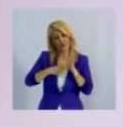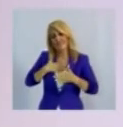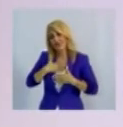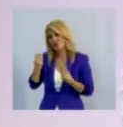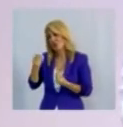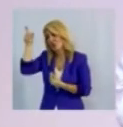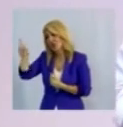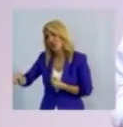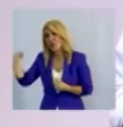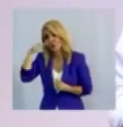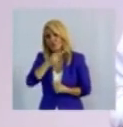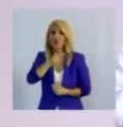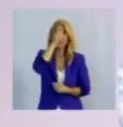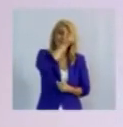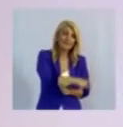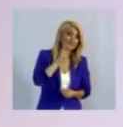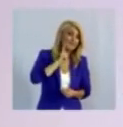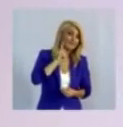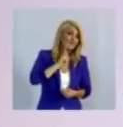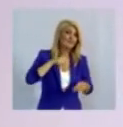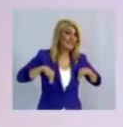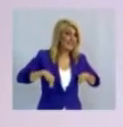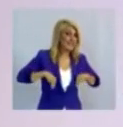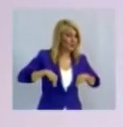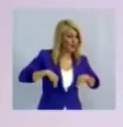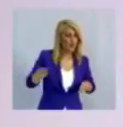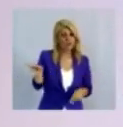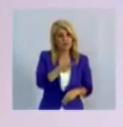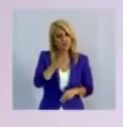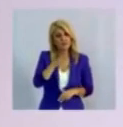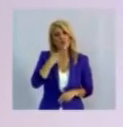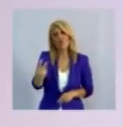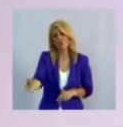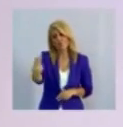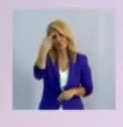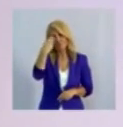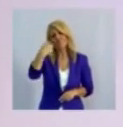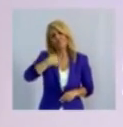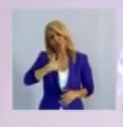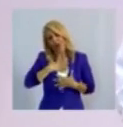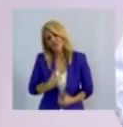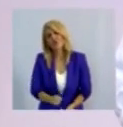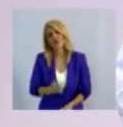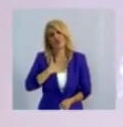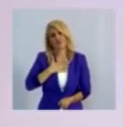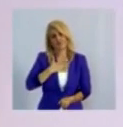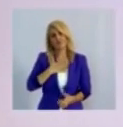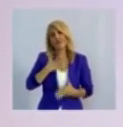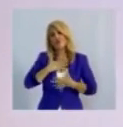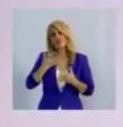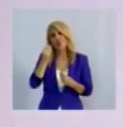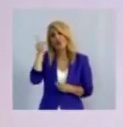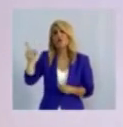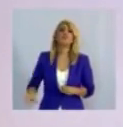Κεραμέως για την εμπιστοσύνη που μας πιστώνουν στη διαχείριση του προγράμματος για το τομέα της νεολαίας. Ευχαριστώ επίσης θερμά τον Αντιπρόεδρο της